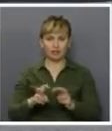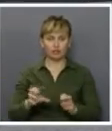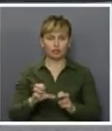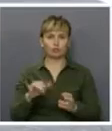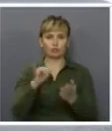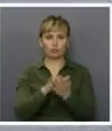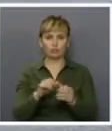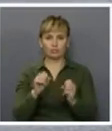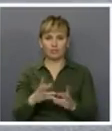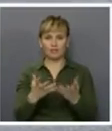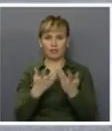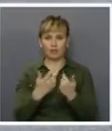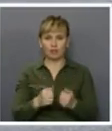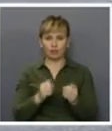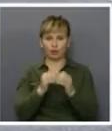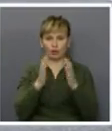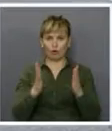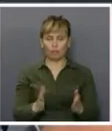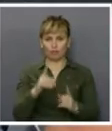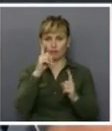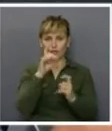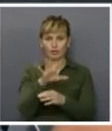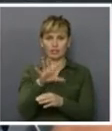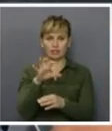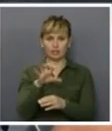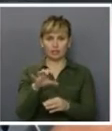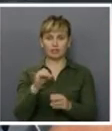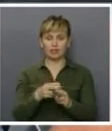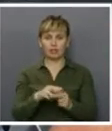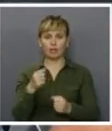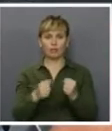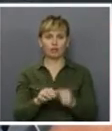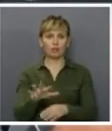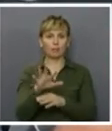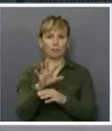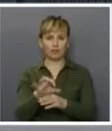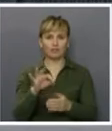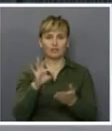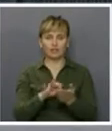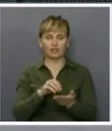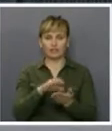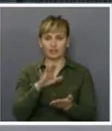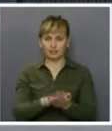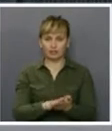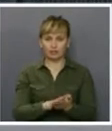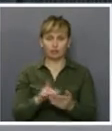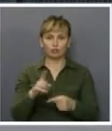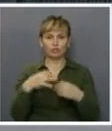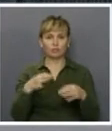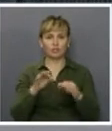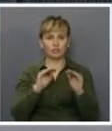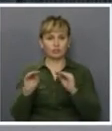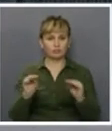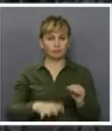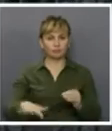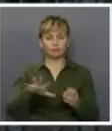устройством автоматического персонального комплекса фотофиксации. Припаркованные машины фотографируются с целью фиксации фактов размещения транспортных средств в